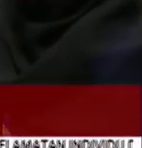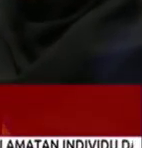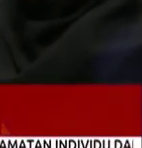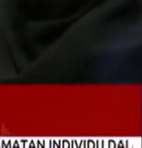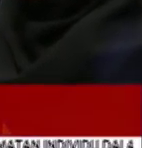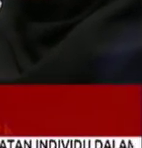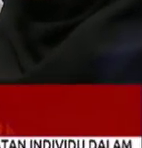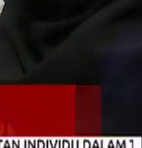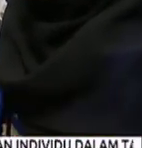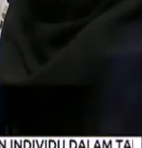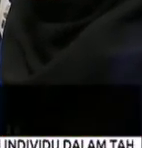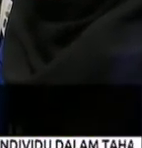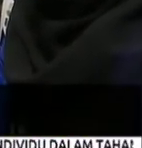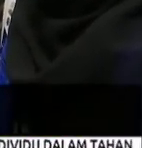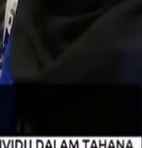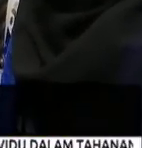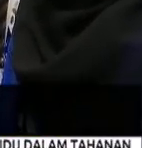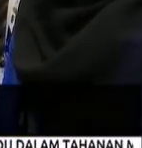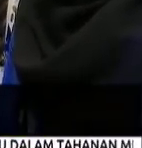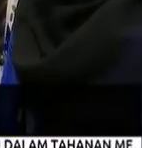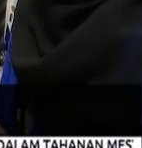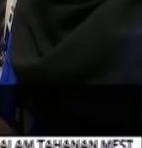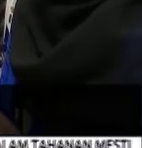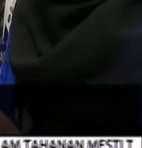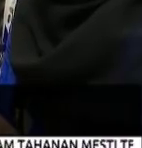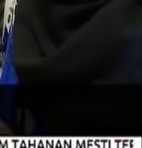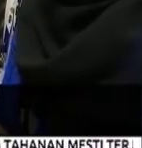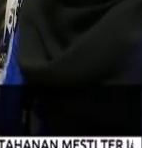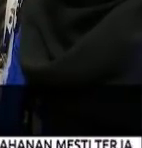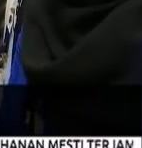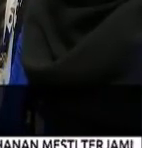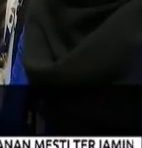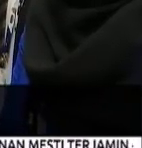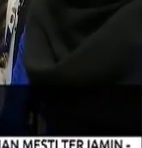Kongres Anti Jawi mungkin berdepan tindak balas.